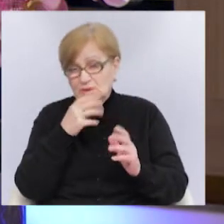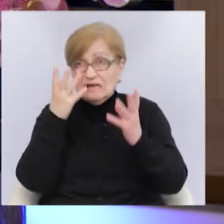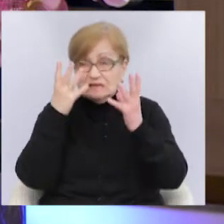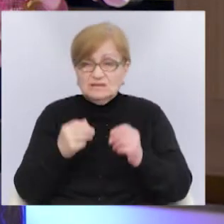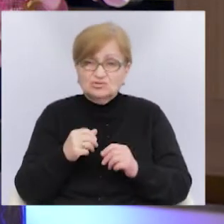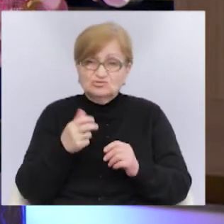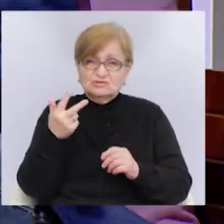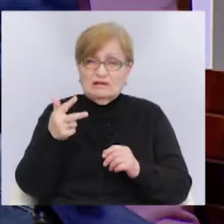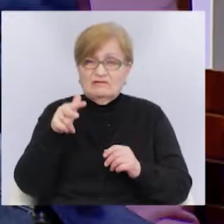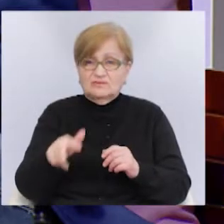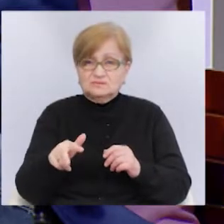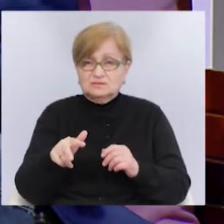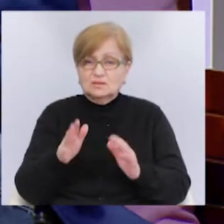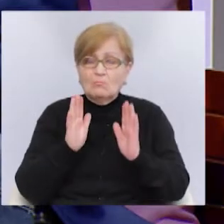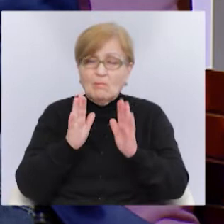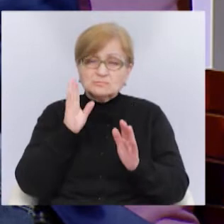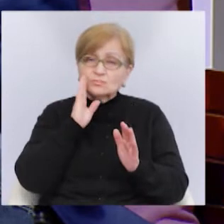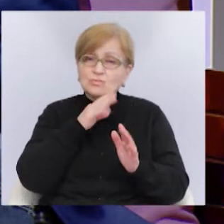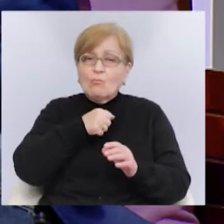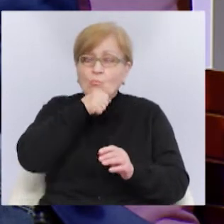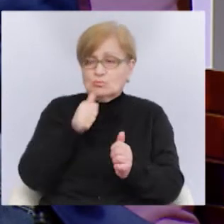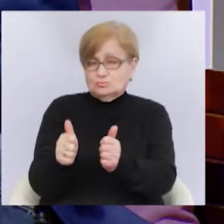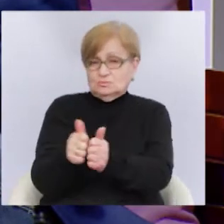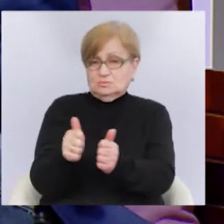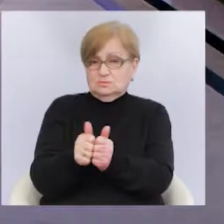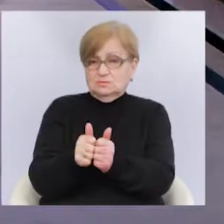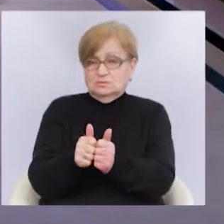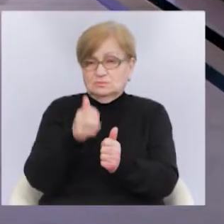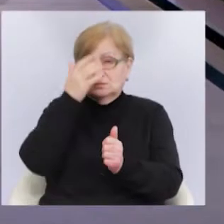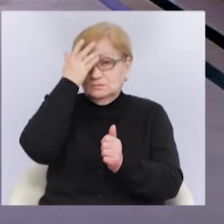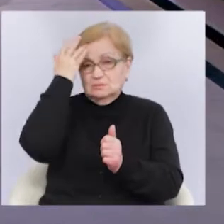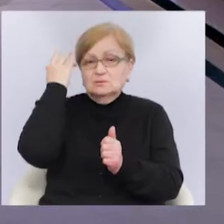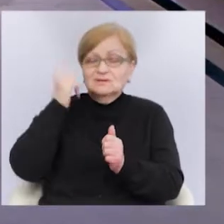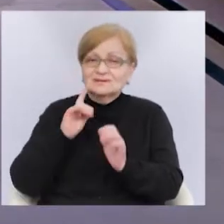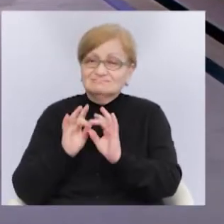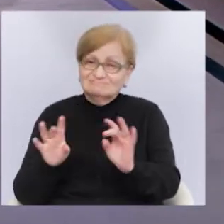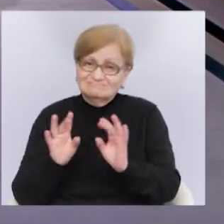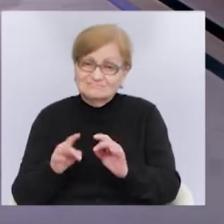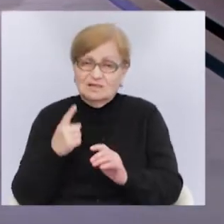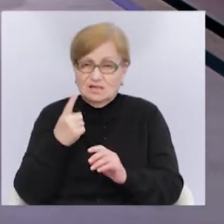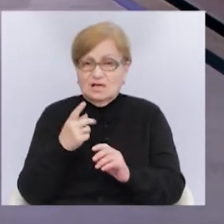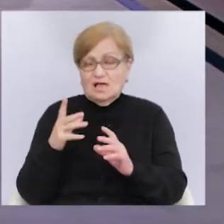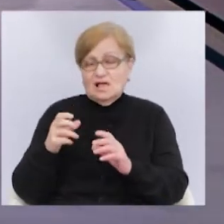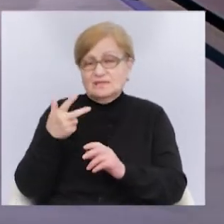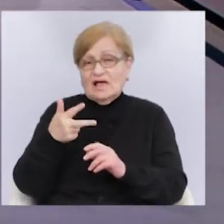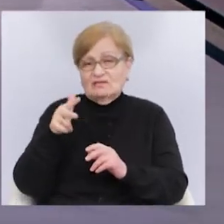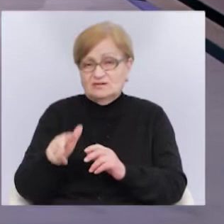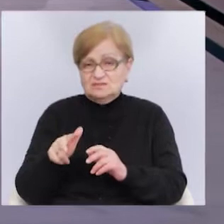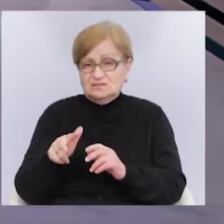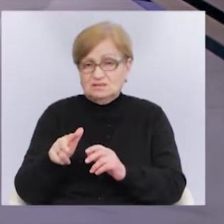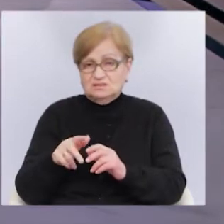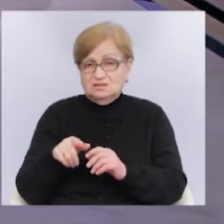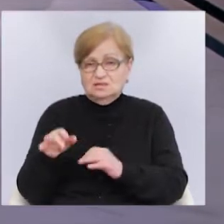9:00 საათი, ოღონდ ისიც უფროსის გვერდით. რო შეიძლება რაღაც ხარისხიან გადაცემას 9:00 საათი ერთად უყუროთ და ამის